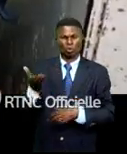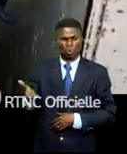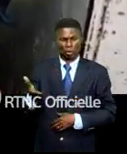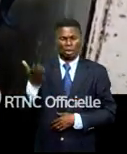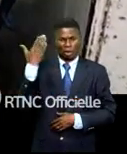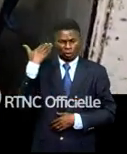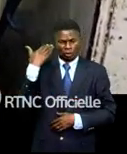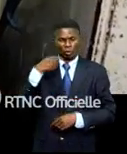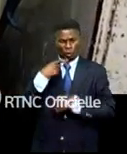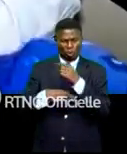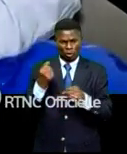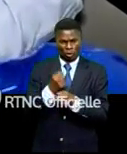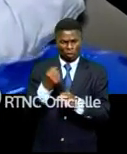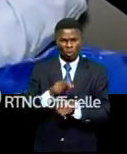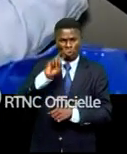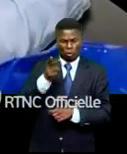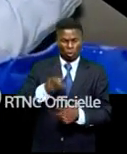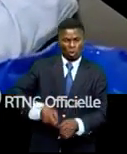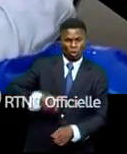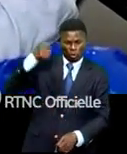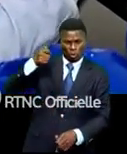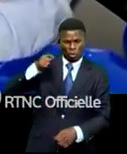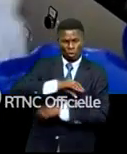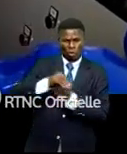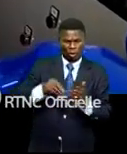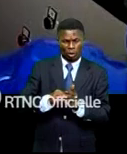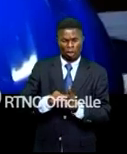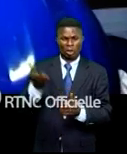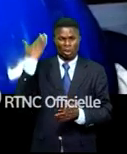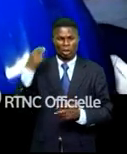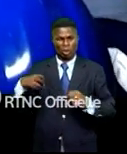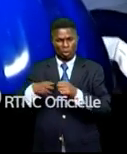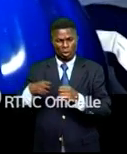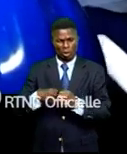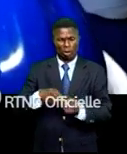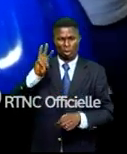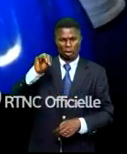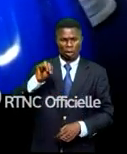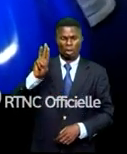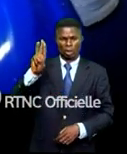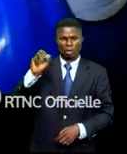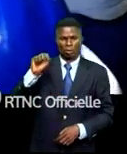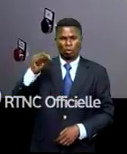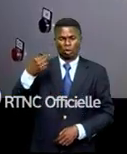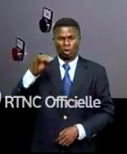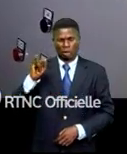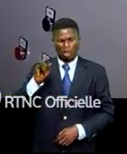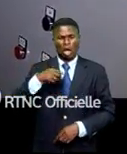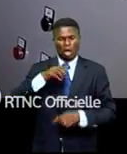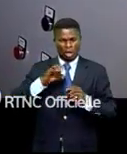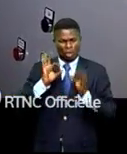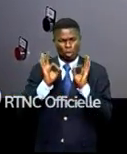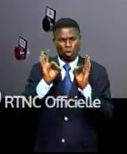La mise en service du deuxième groupe de la centrale hydroélectrique de Mouandé-Koudja, entièrement réhabilitée